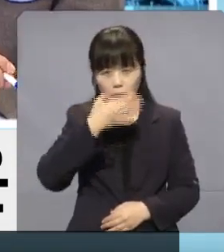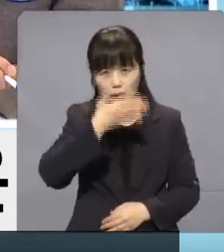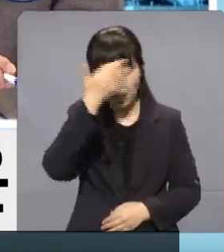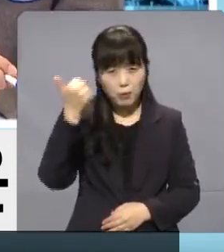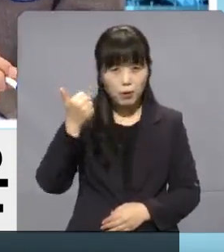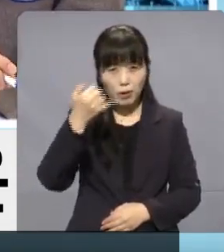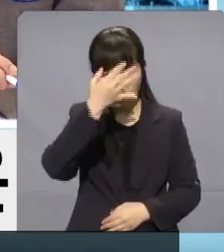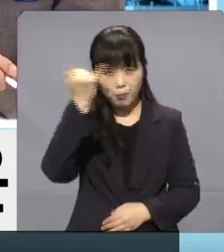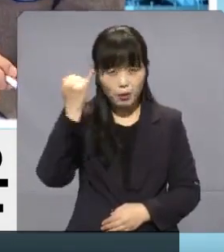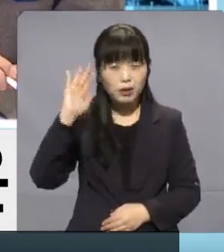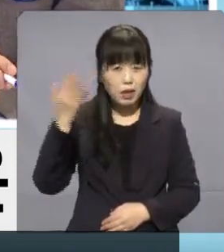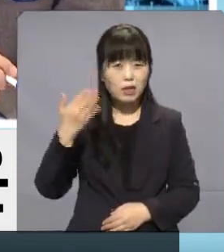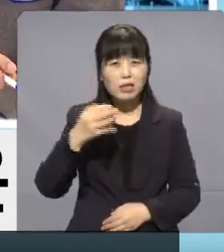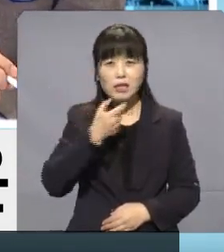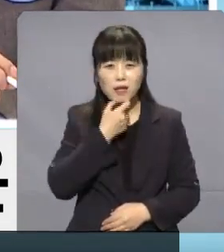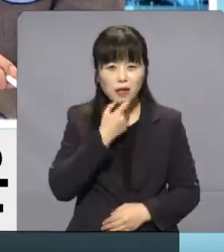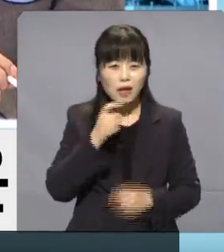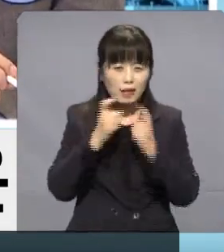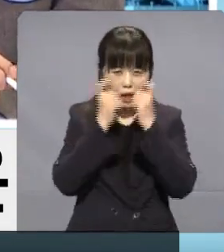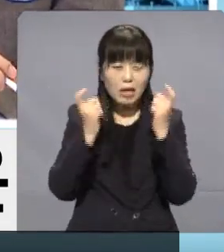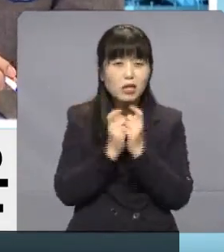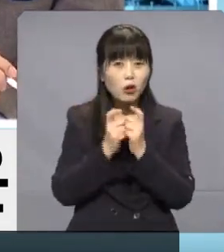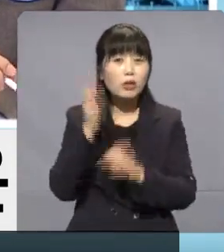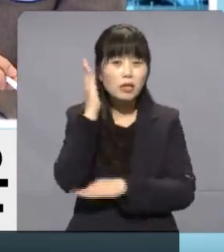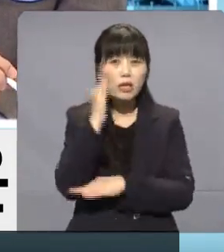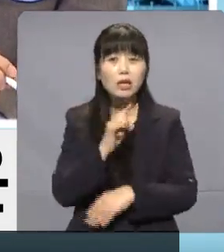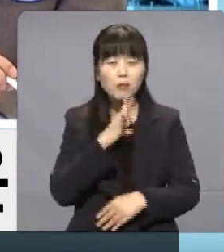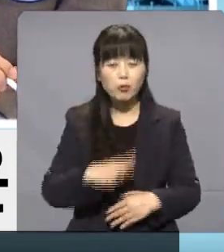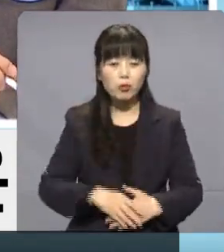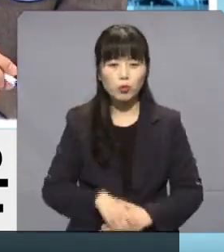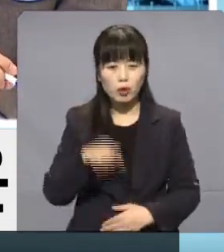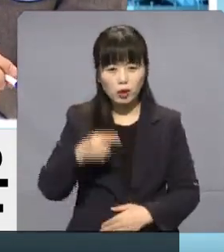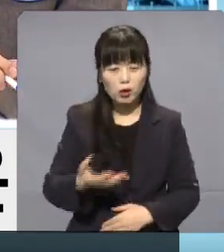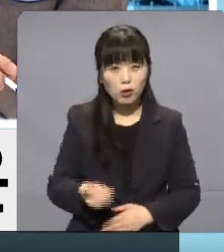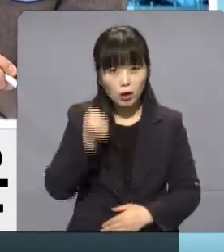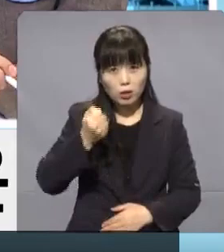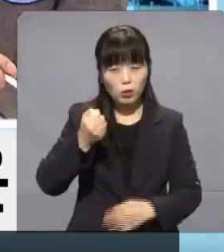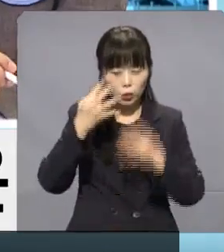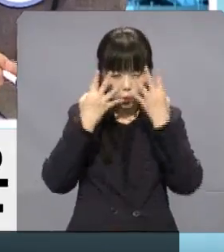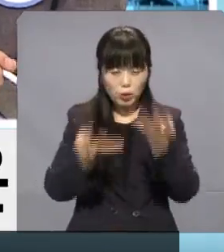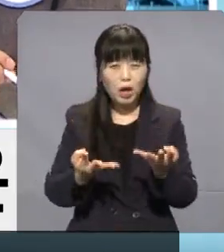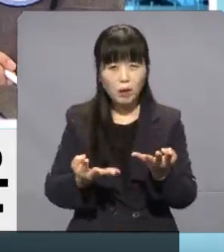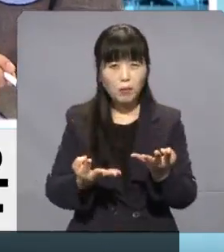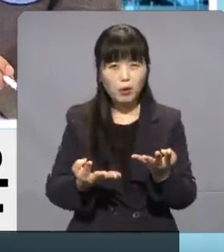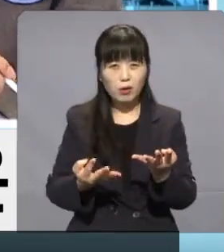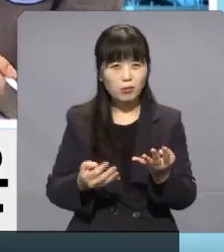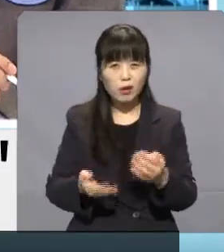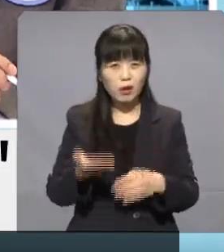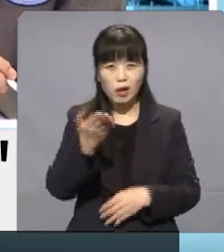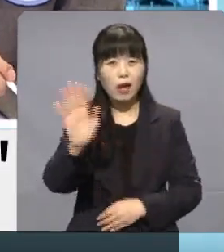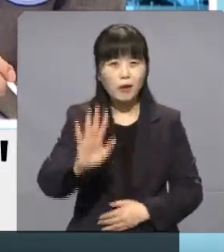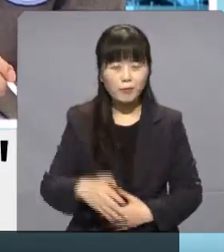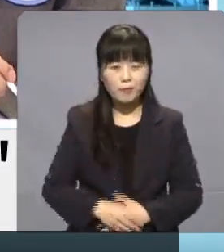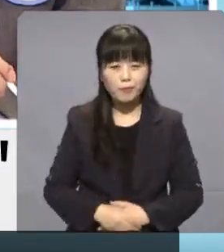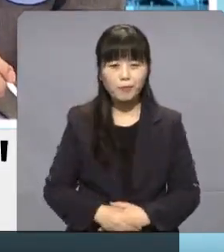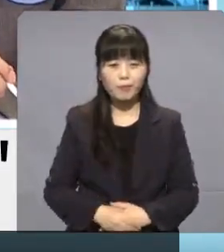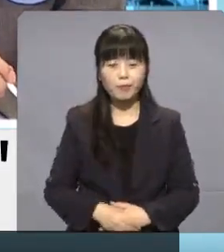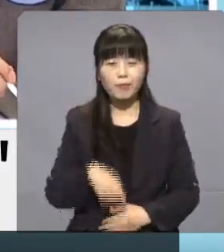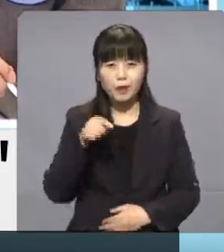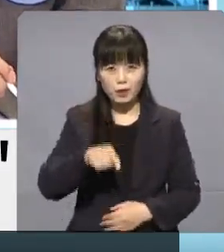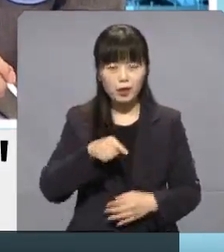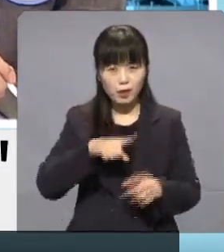힘들다. 그렇죠. 뭐, 다 너무너무 구구절절한 개인적인 사연이에요. 이런 걸 가지고 사면한다면 사면 안 해줄 사람이 어디 있습니까? 좀 그런